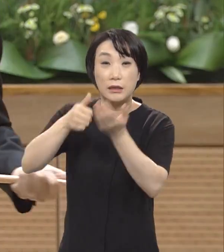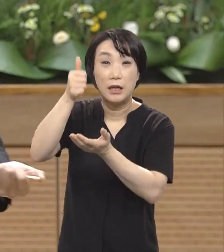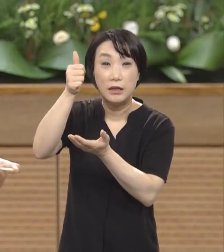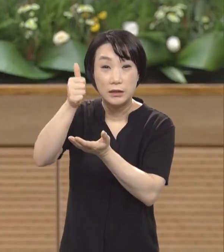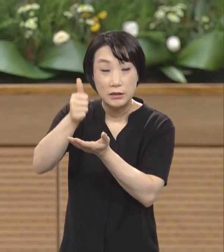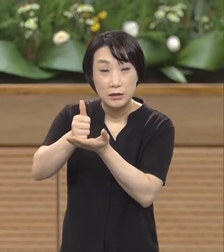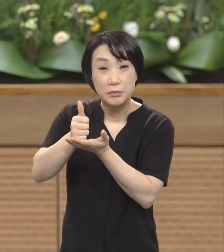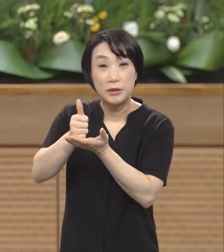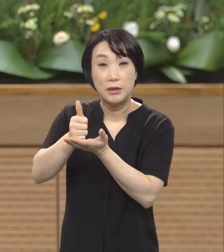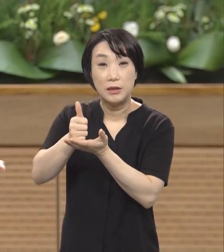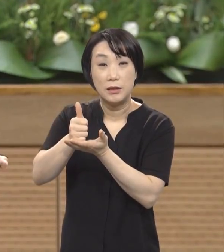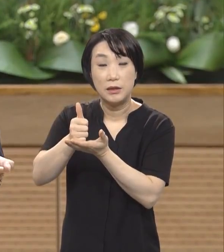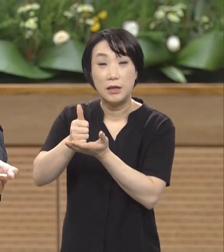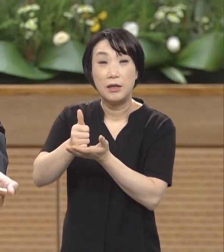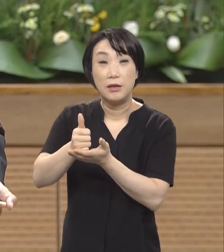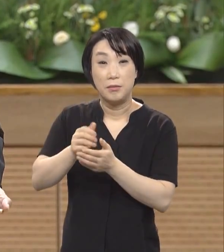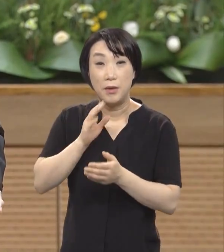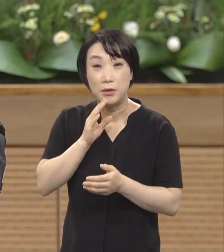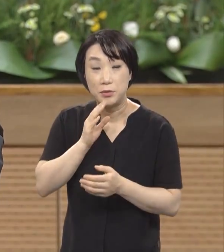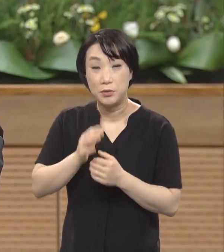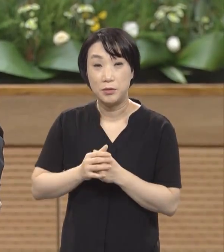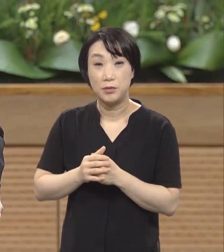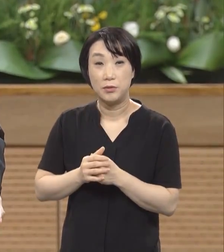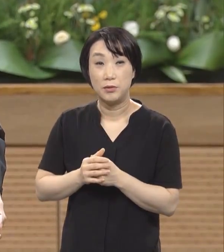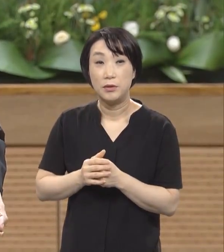이스라엘의 하나님 앞에서